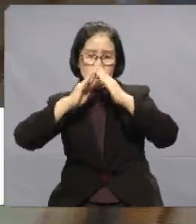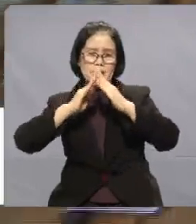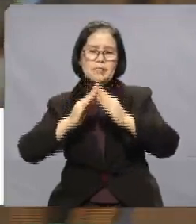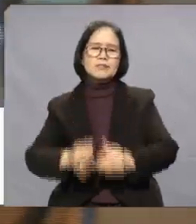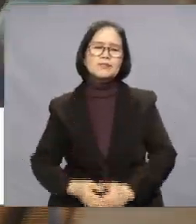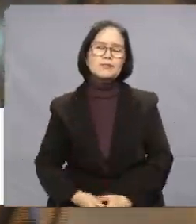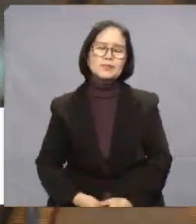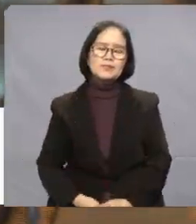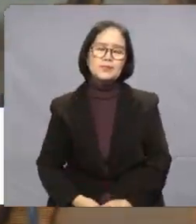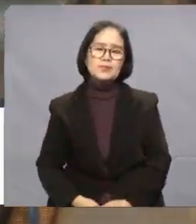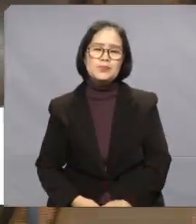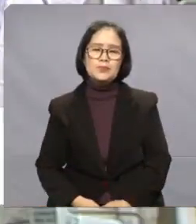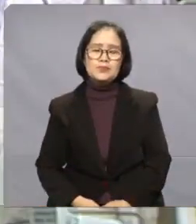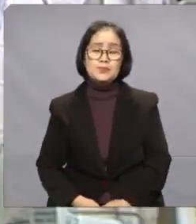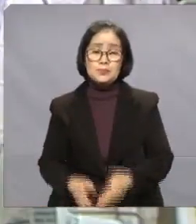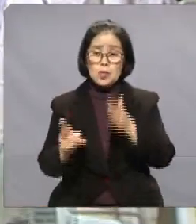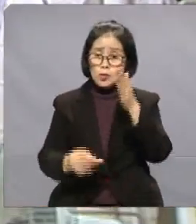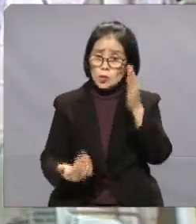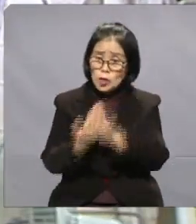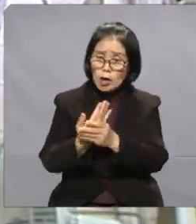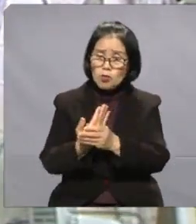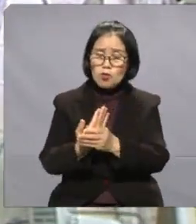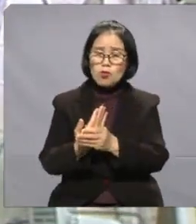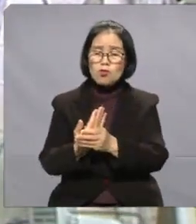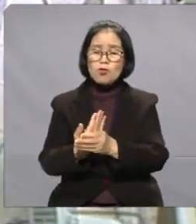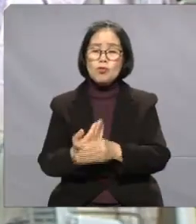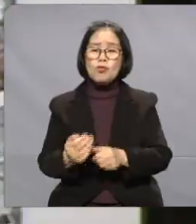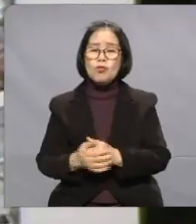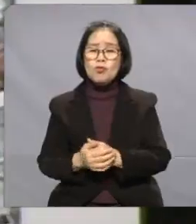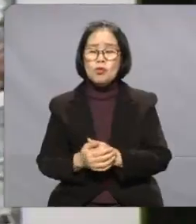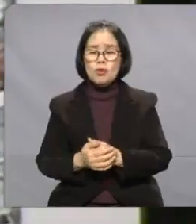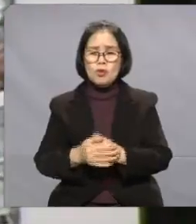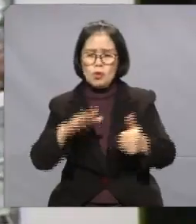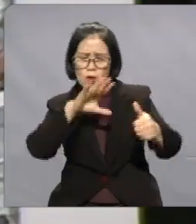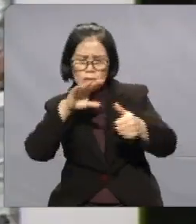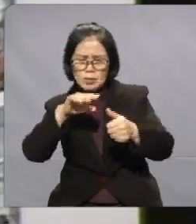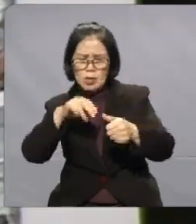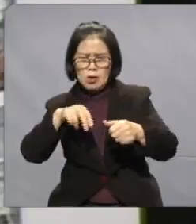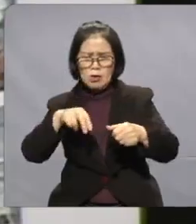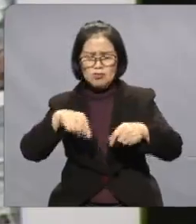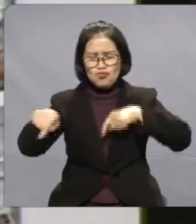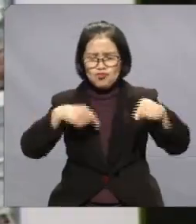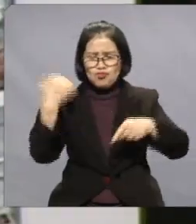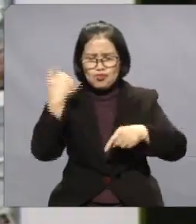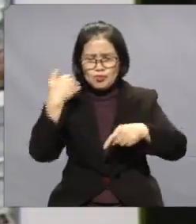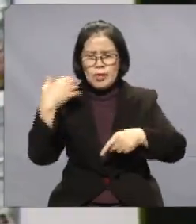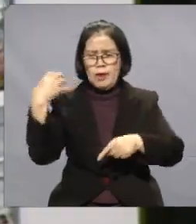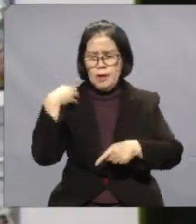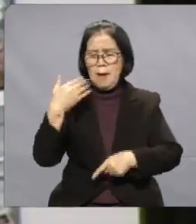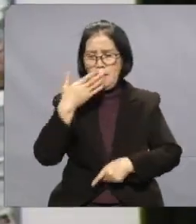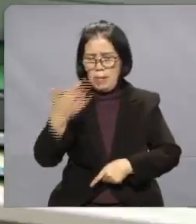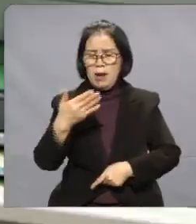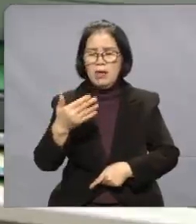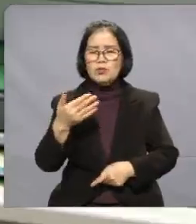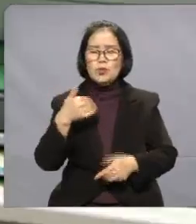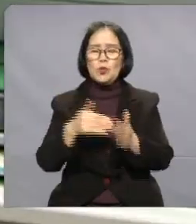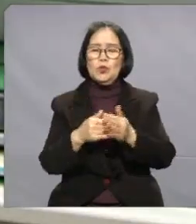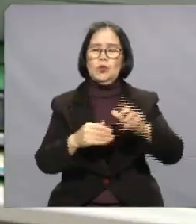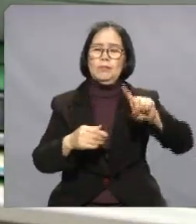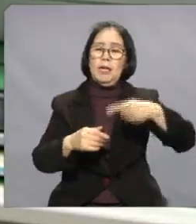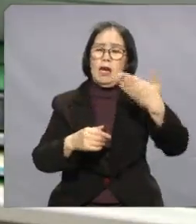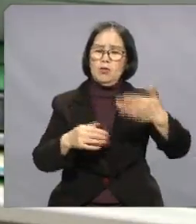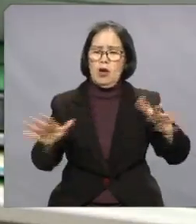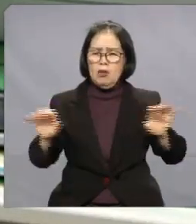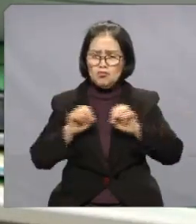검토합니다. 철도 사고나 운행장애 때 관제가 컨트롤타워 역할을 제대로 할 수 있도록 109개 역에